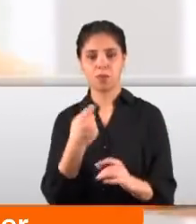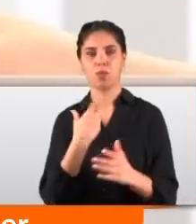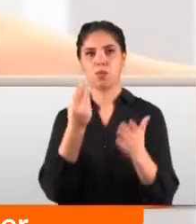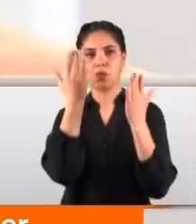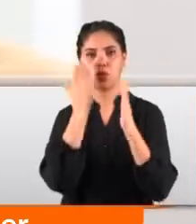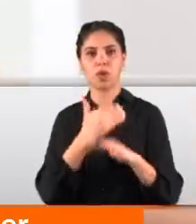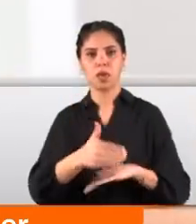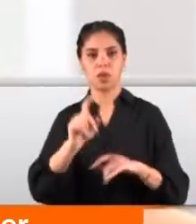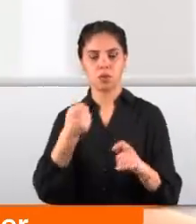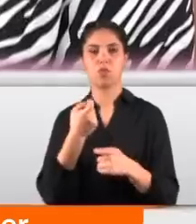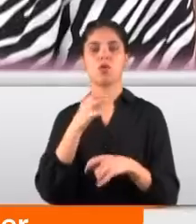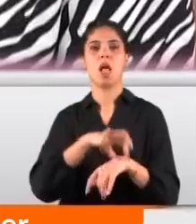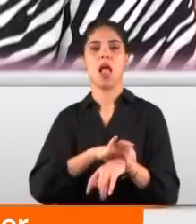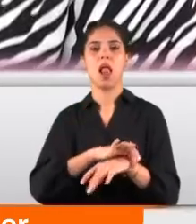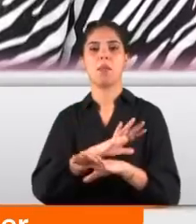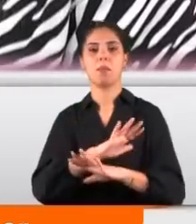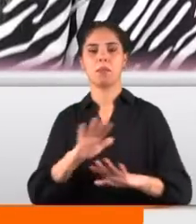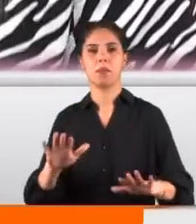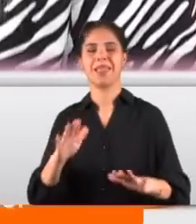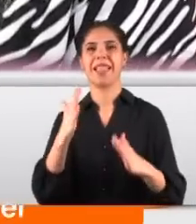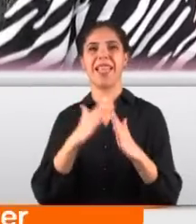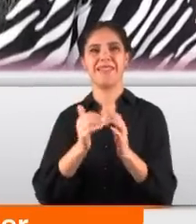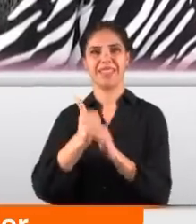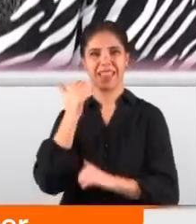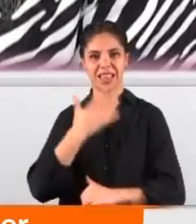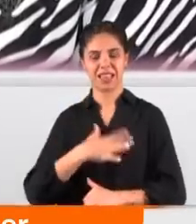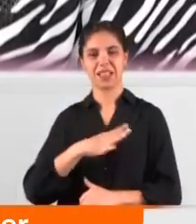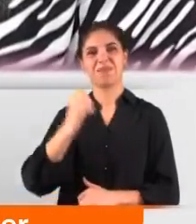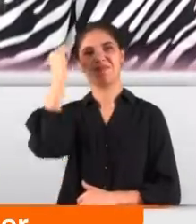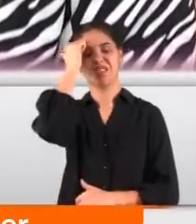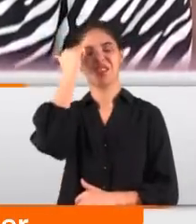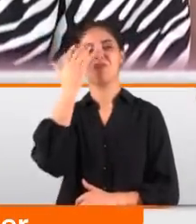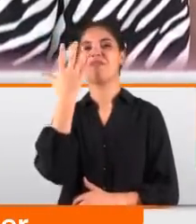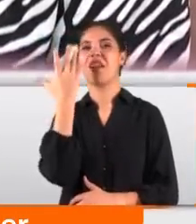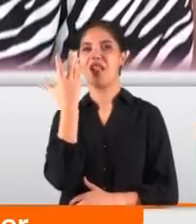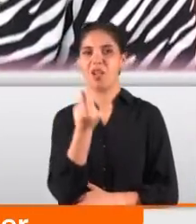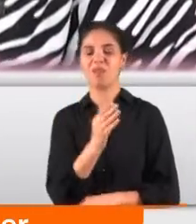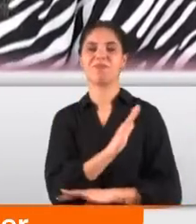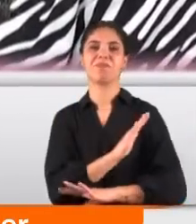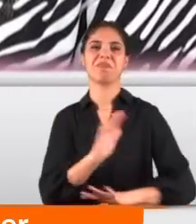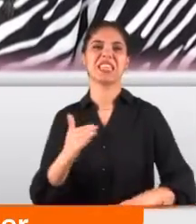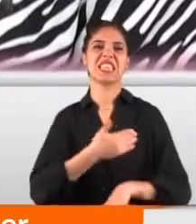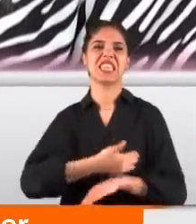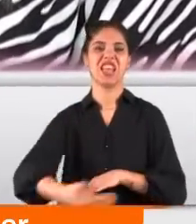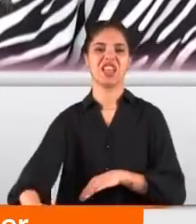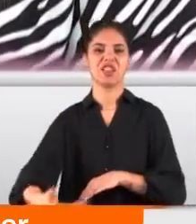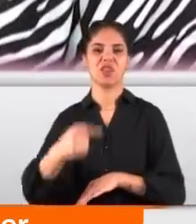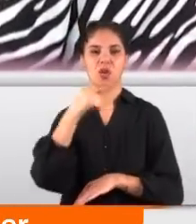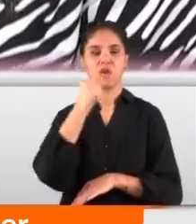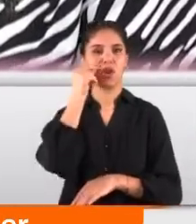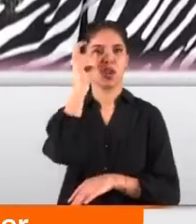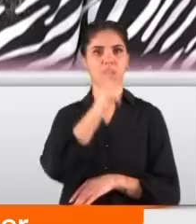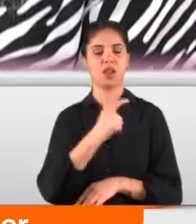geç bulsam hiçbir izi kalmayacak evine geri dönmek istedi ama Son pişmanlık fayda etmedi o insanda gözüm